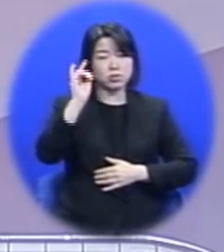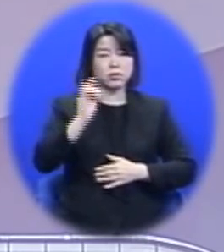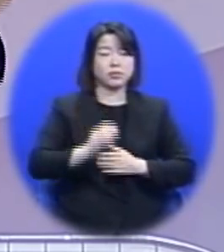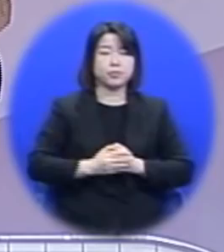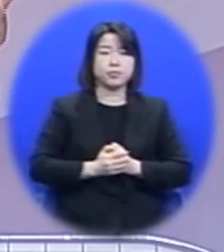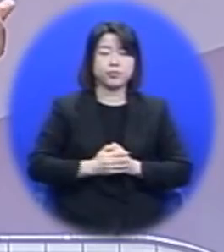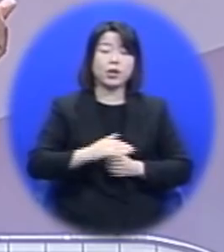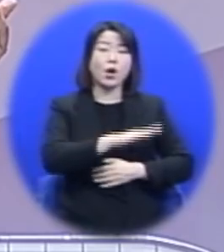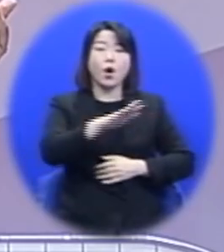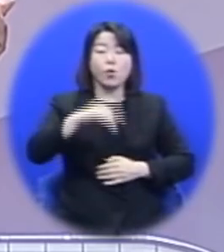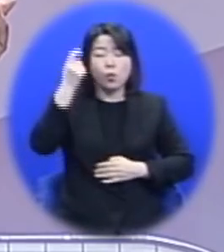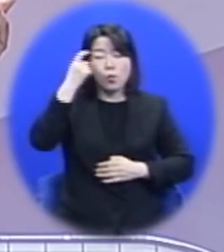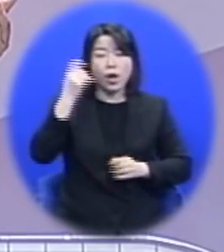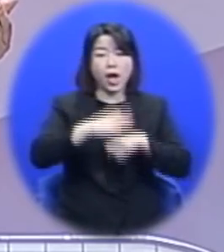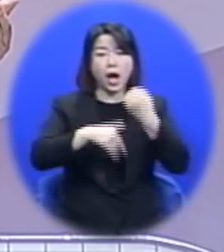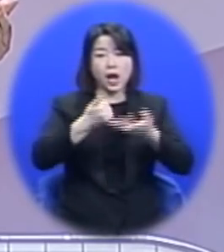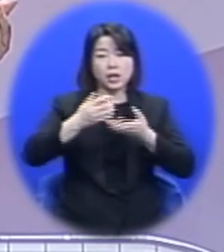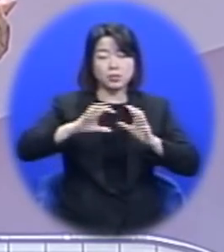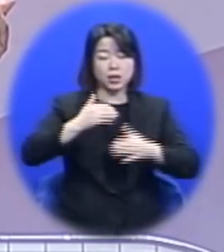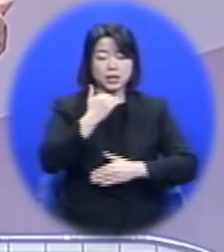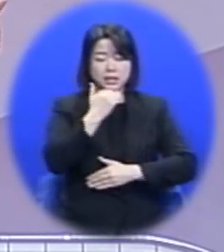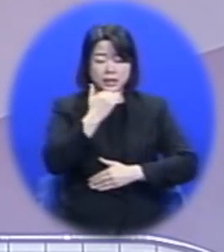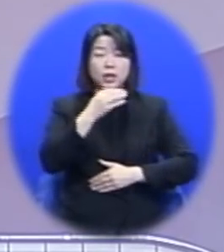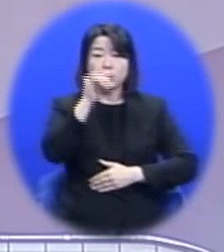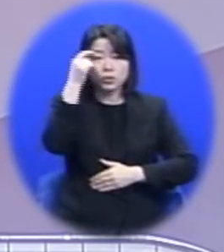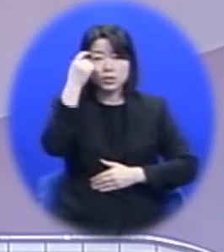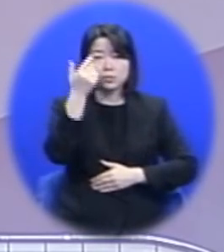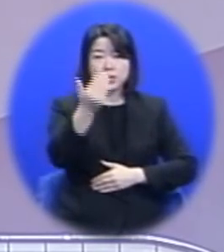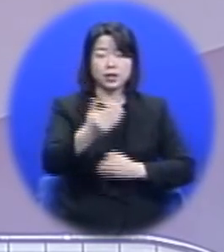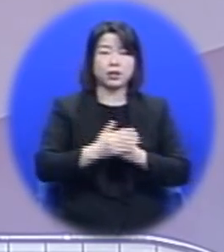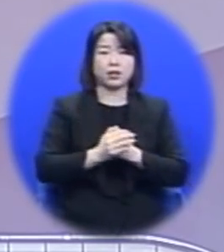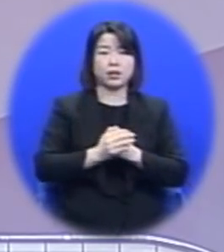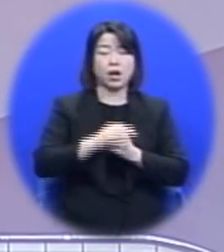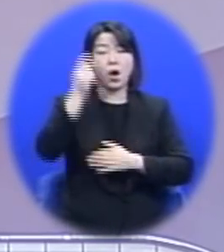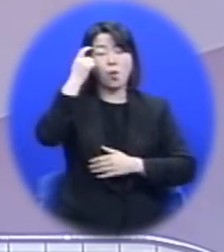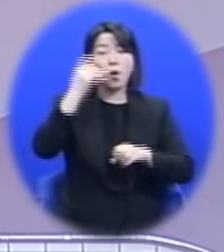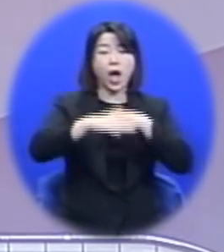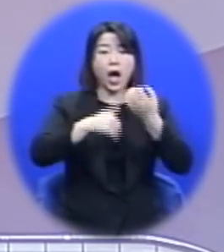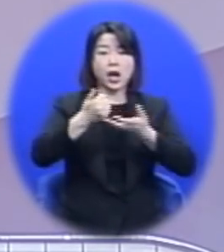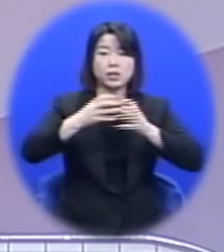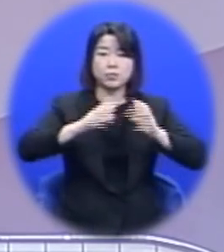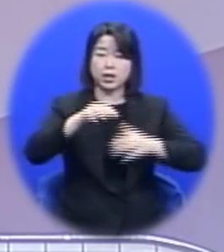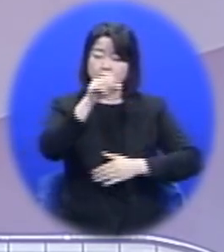우리가 왜 하나님의 나라를 기다리죠? 하나님의 나라가 왜 좋은 거죠?